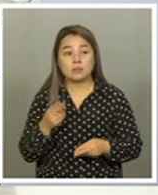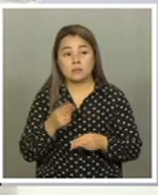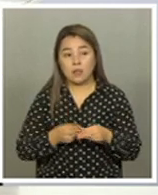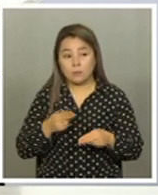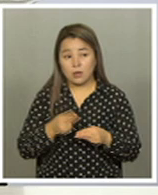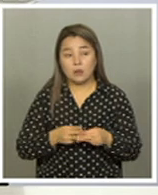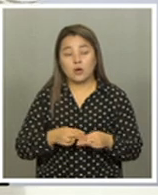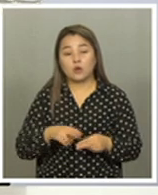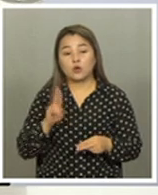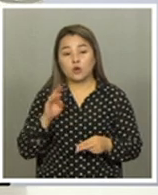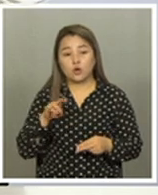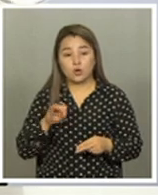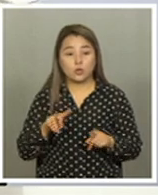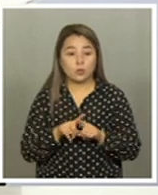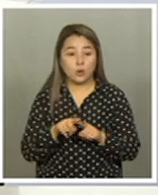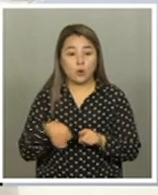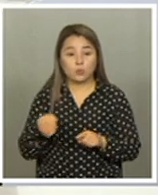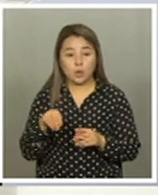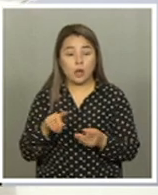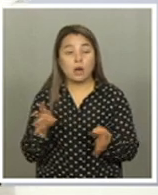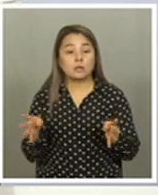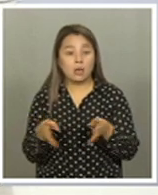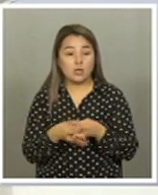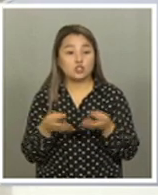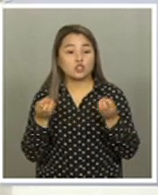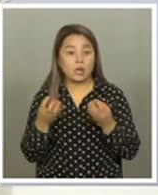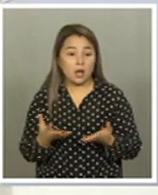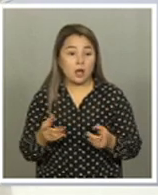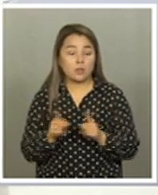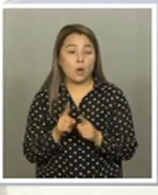араластырса, жай заттардың қоспасы түзіледі.